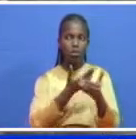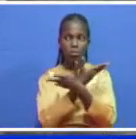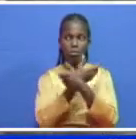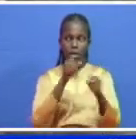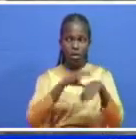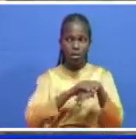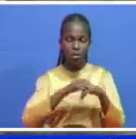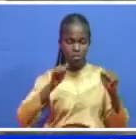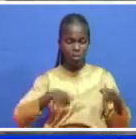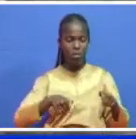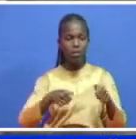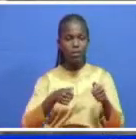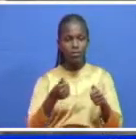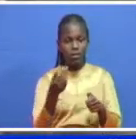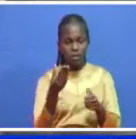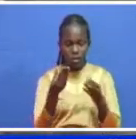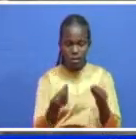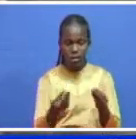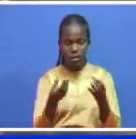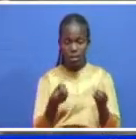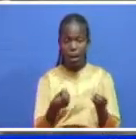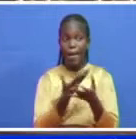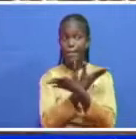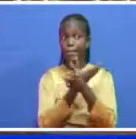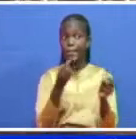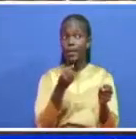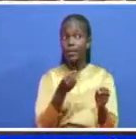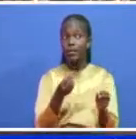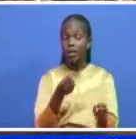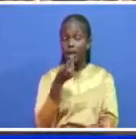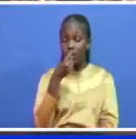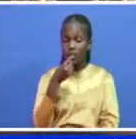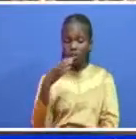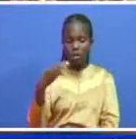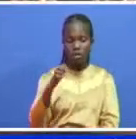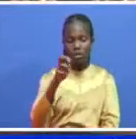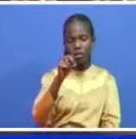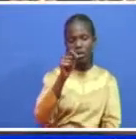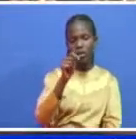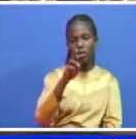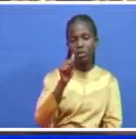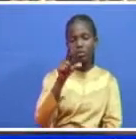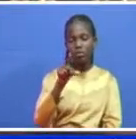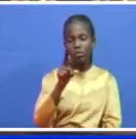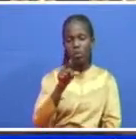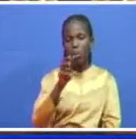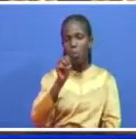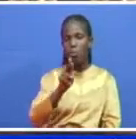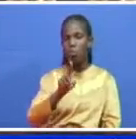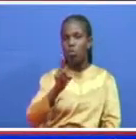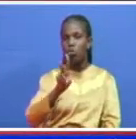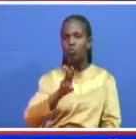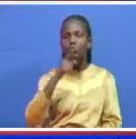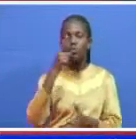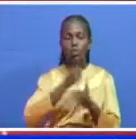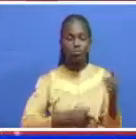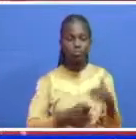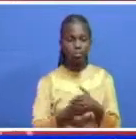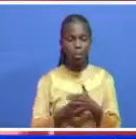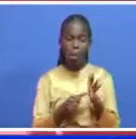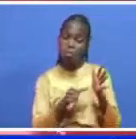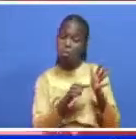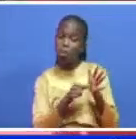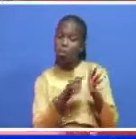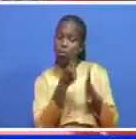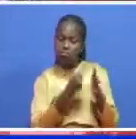Osumbi kwanzi ya ilaisi mono. Uyumbu wa kitu ichakati Dr. Makali Mulu Hewete vitu nene ila ngwatanio ya ikie ni kumwekalia